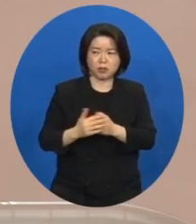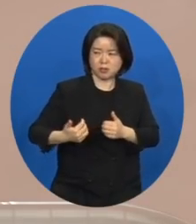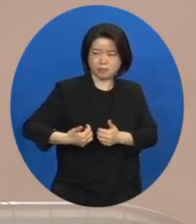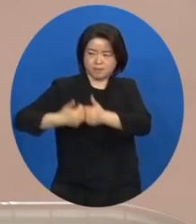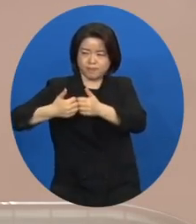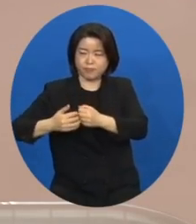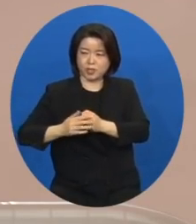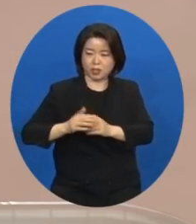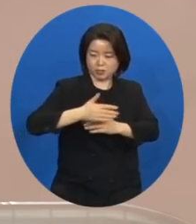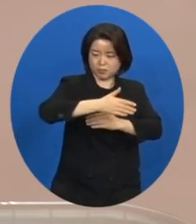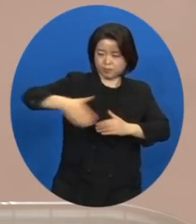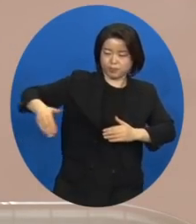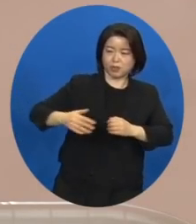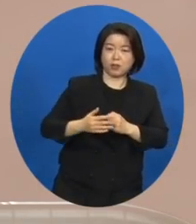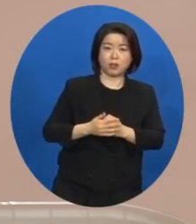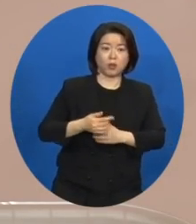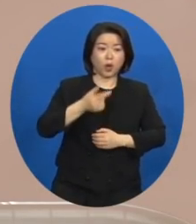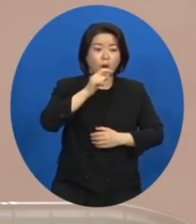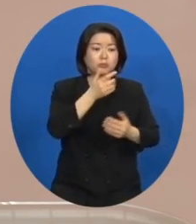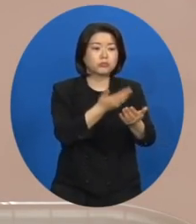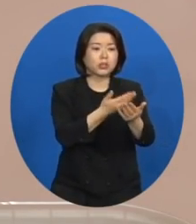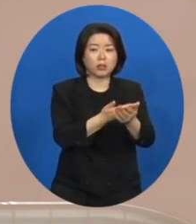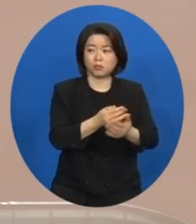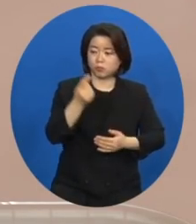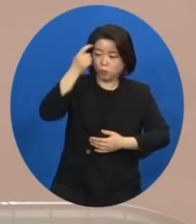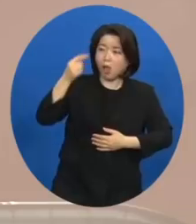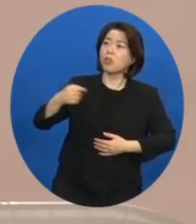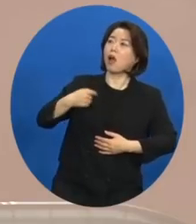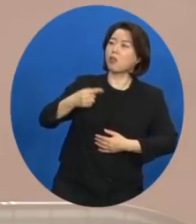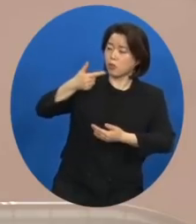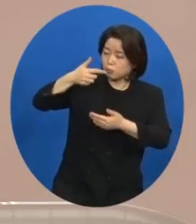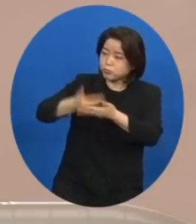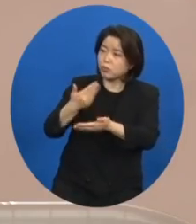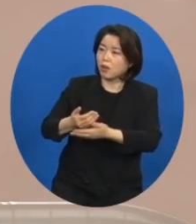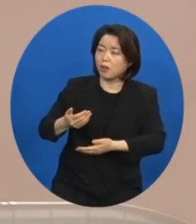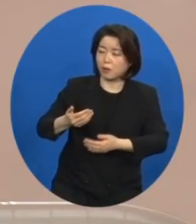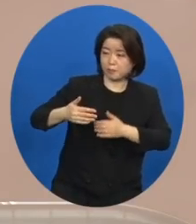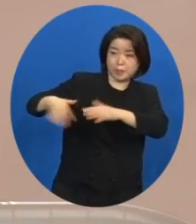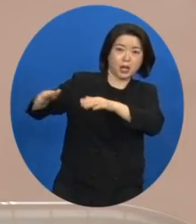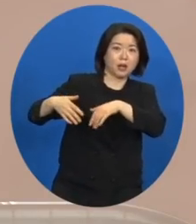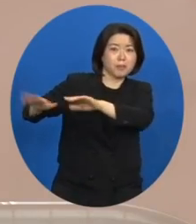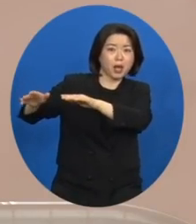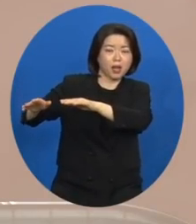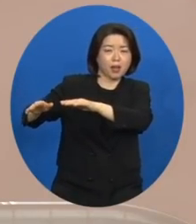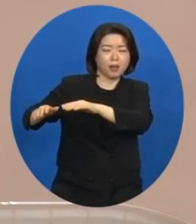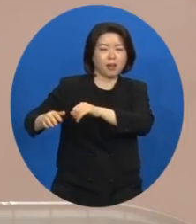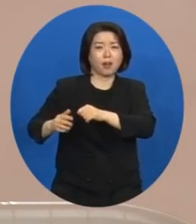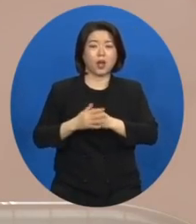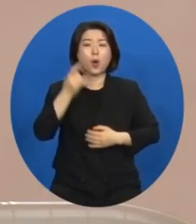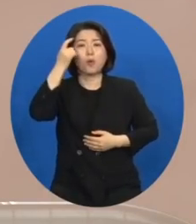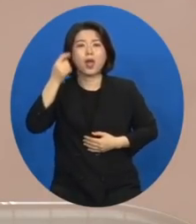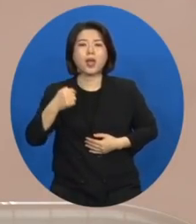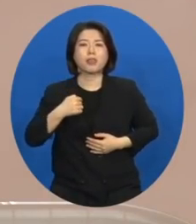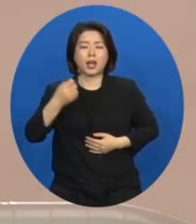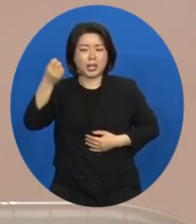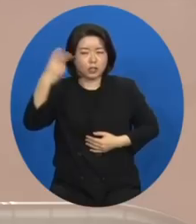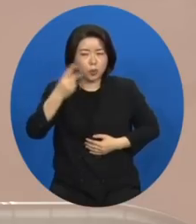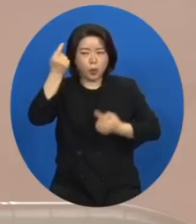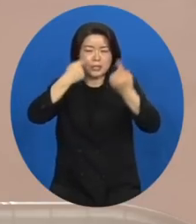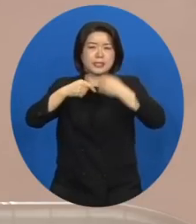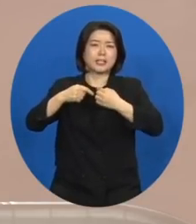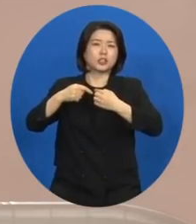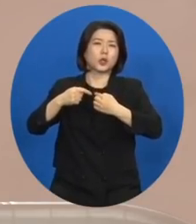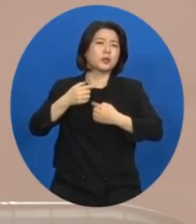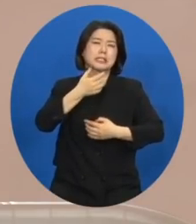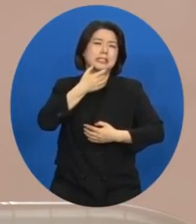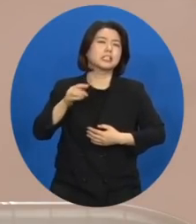배타적 입니다 무료 달라 갈 때 왜 나한테 물을 줄라고 사람들을 탁 밀어 내는 거예요 왜 상처를 받을까봐 이미 자신의 안에 어떤